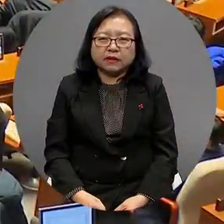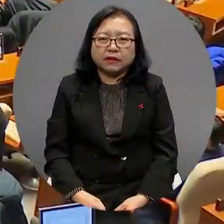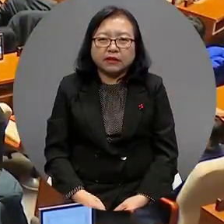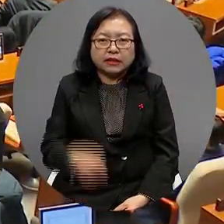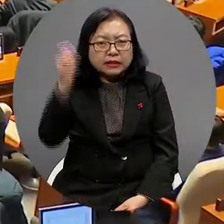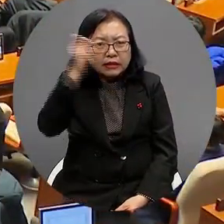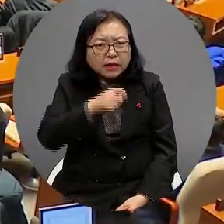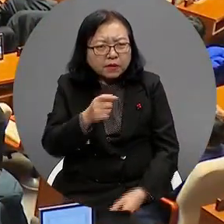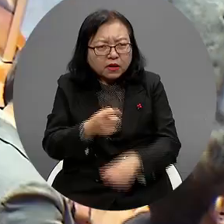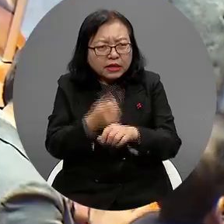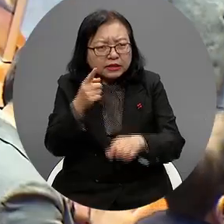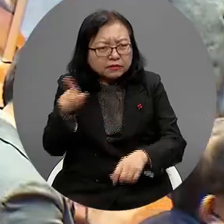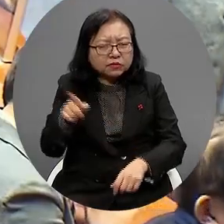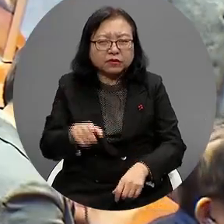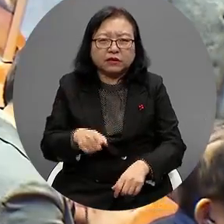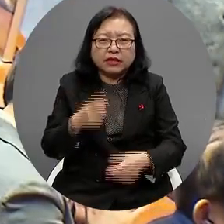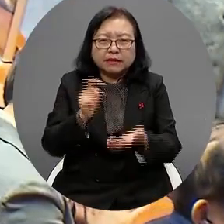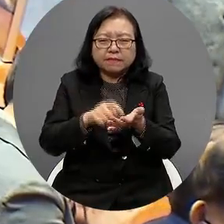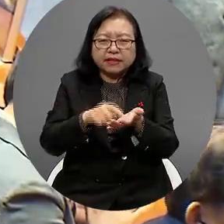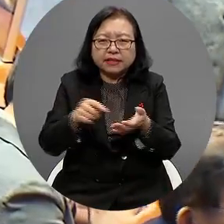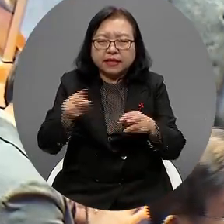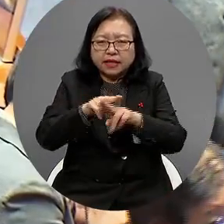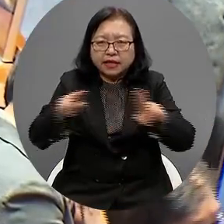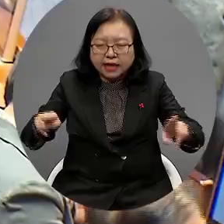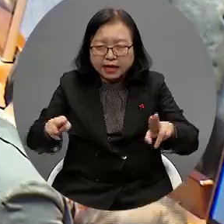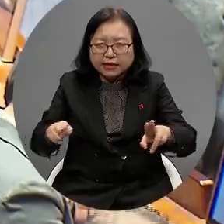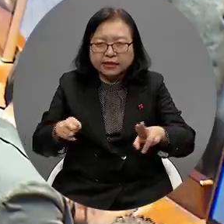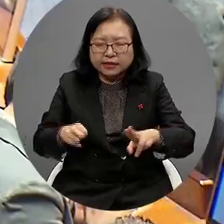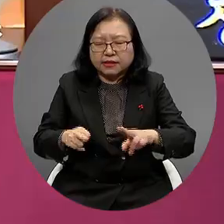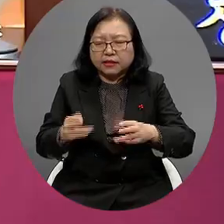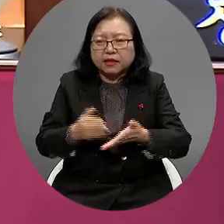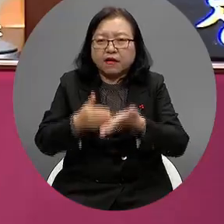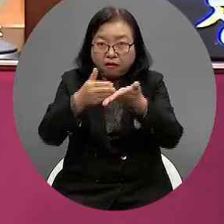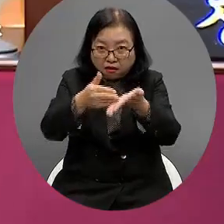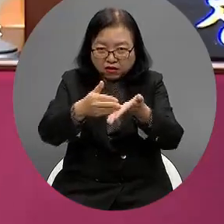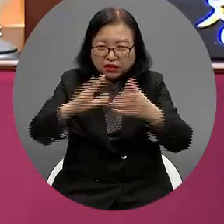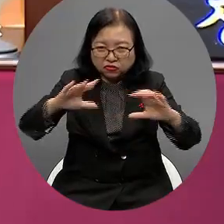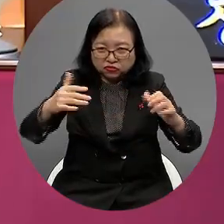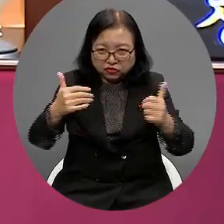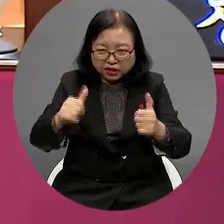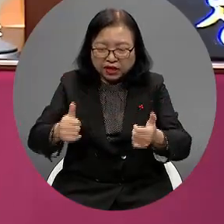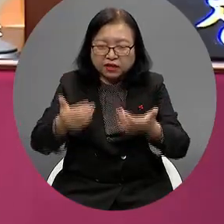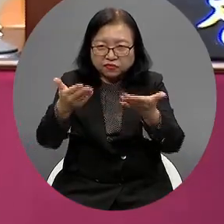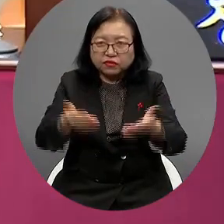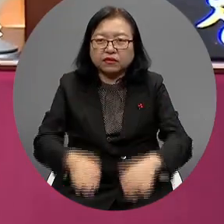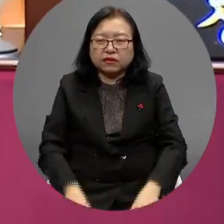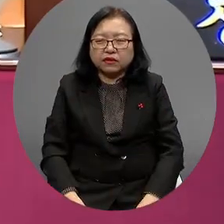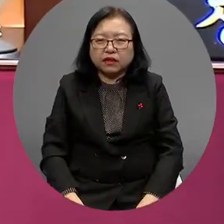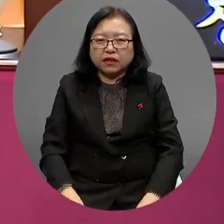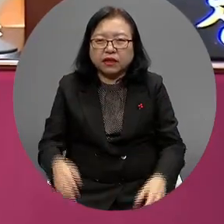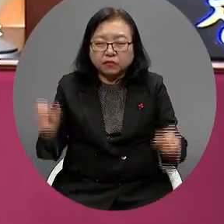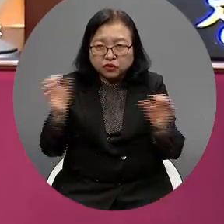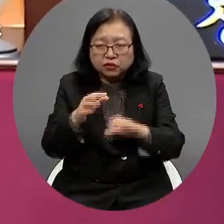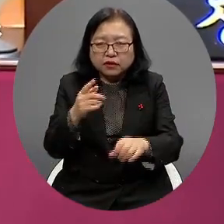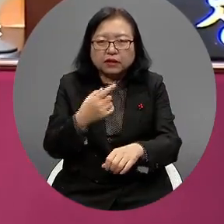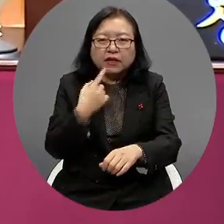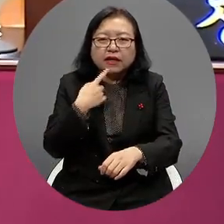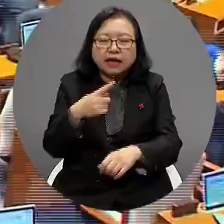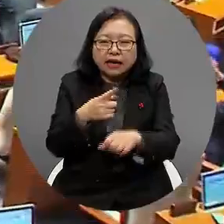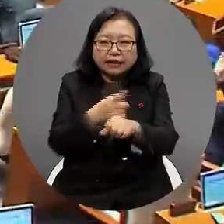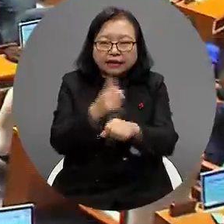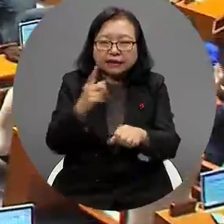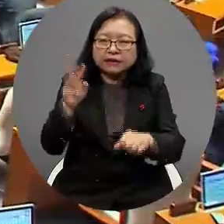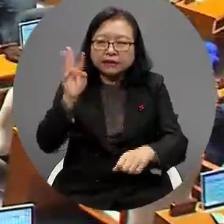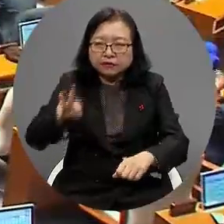새벽 1시 1분 비상계엄 해제 요구 결의안이 국회 본회의에 상정됐습니다. 잠시 뒤인 1시 3분 참석위원